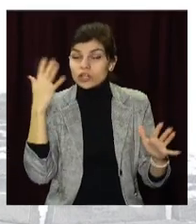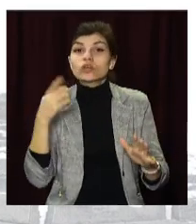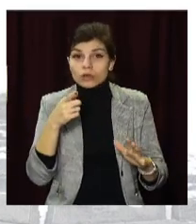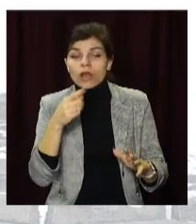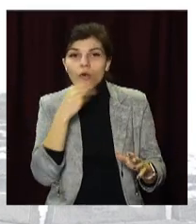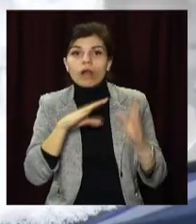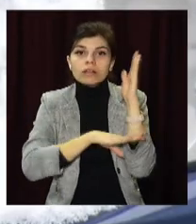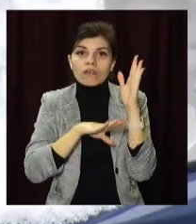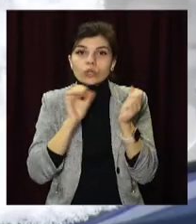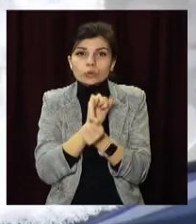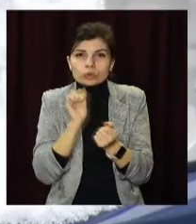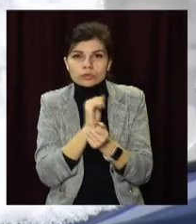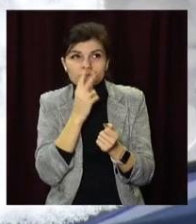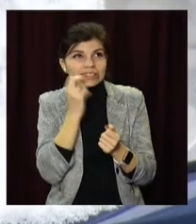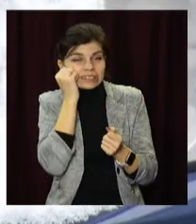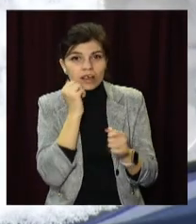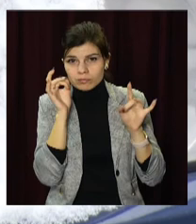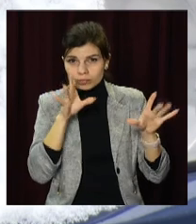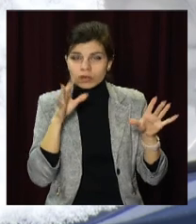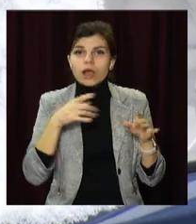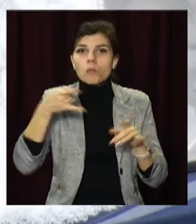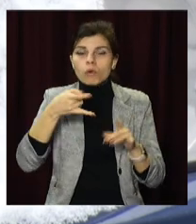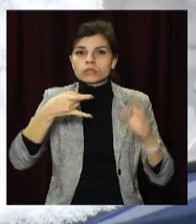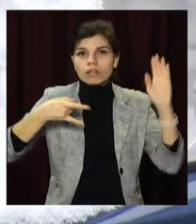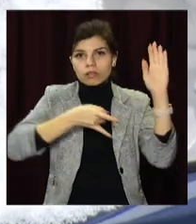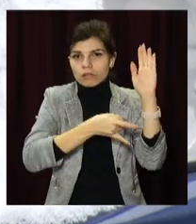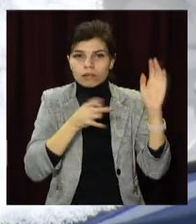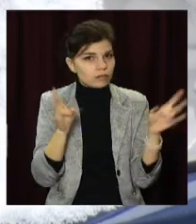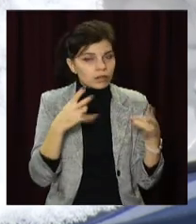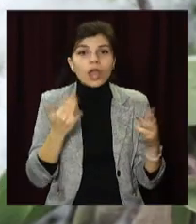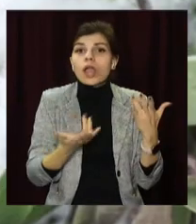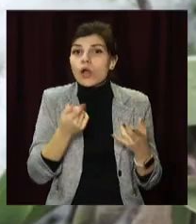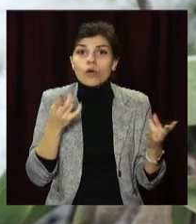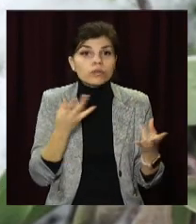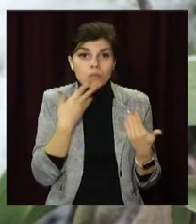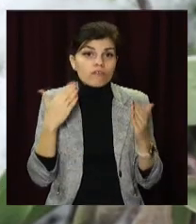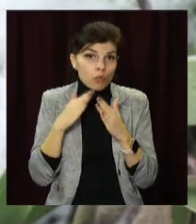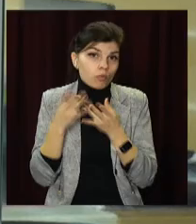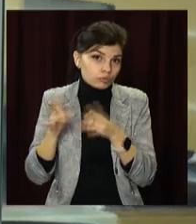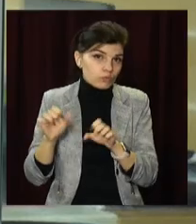погоду уминати сухі дерева, не залишати під ними автівки і без потреби не виїжджати з дому.